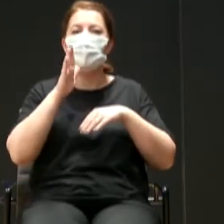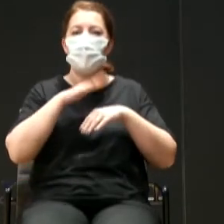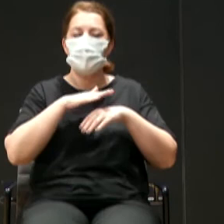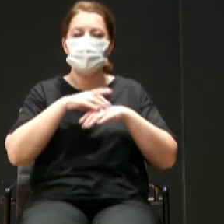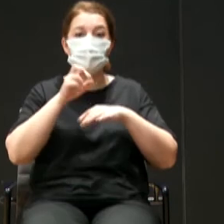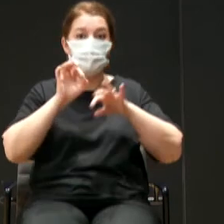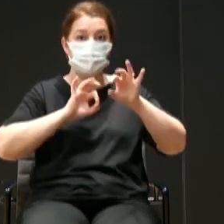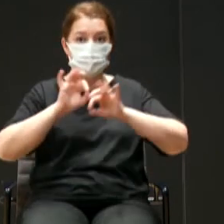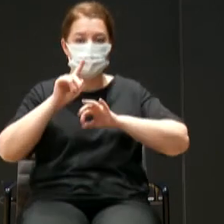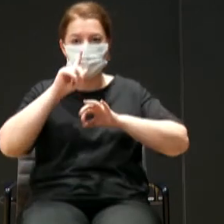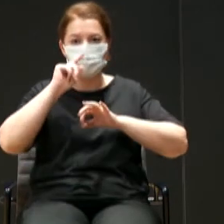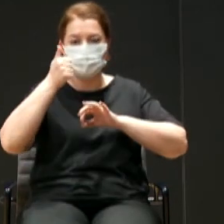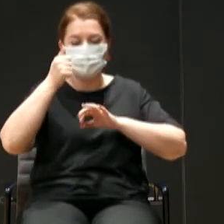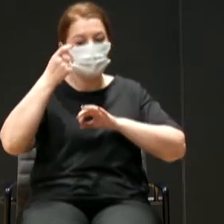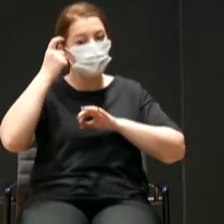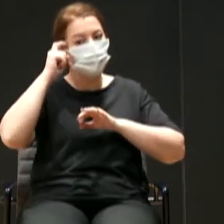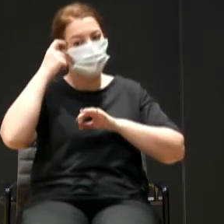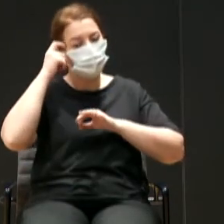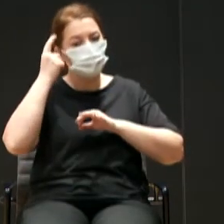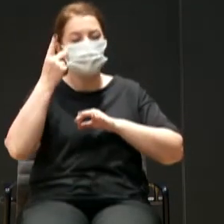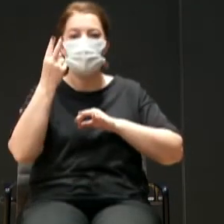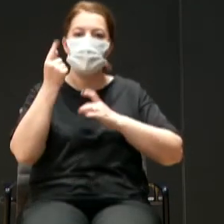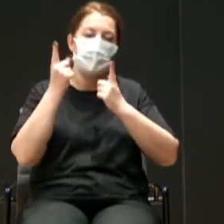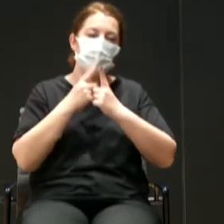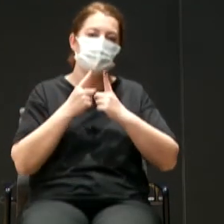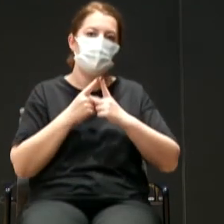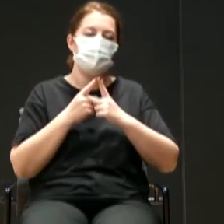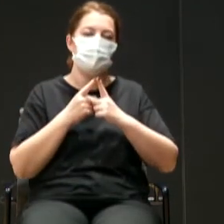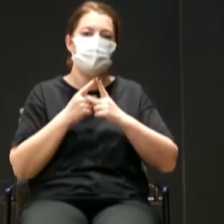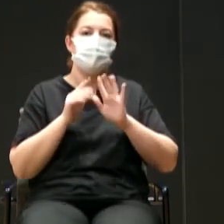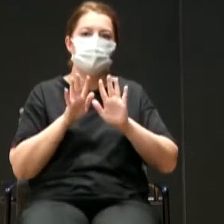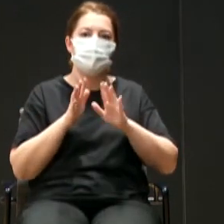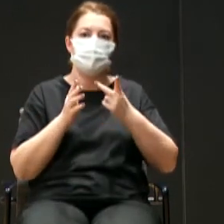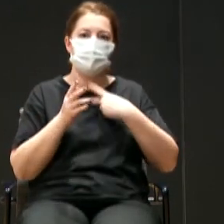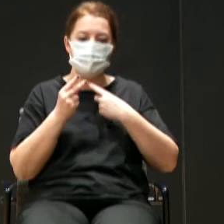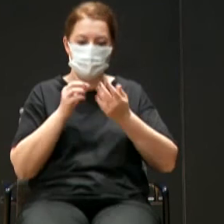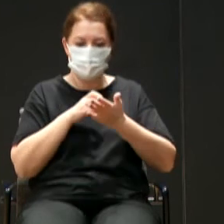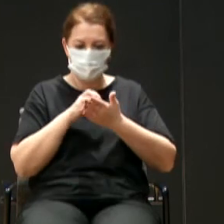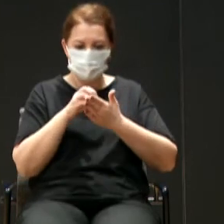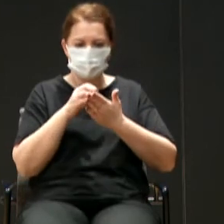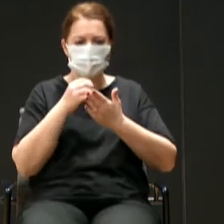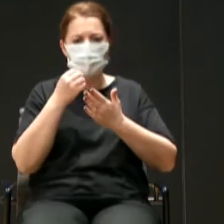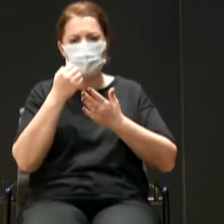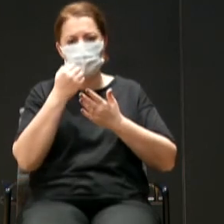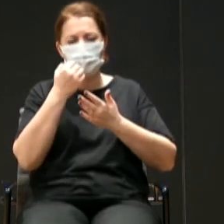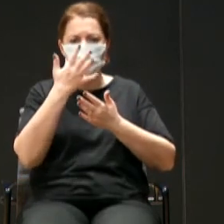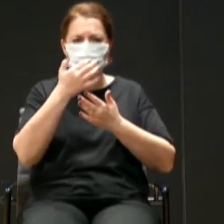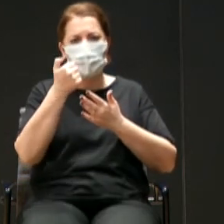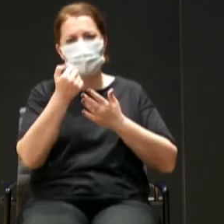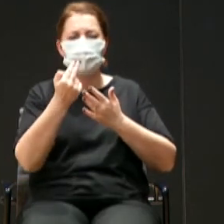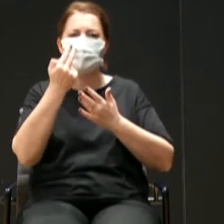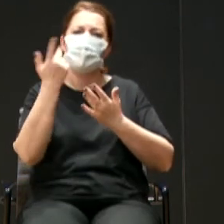planlamada müdürlük öngörür. Bir fiyat verir orada. Ama bizim bütçe 6-5-7-1 kodunda